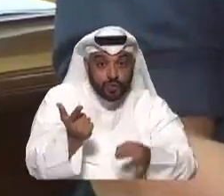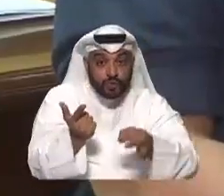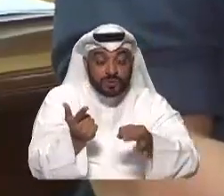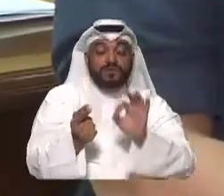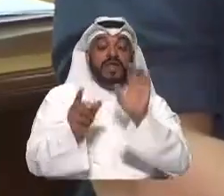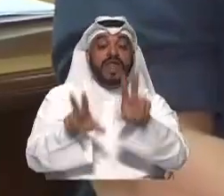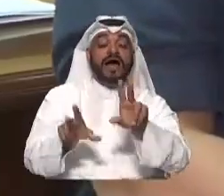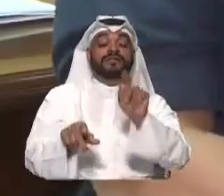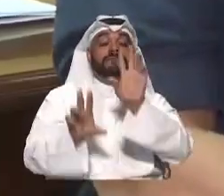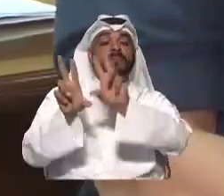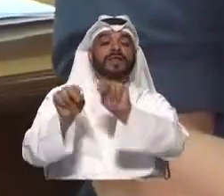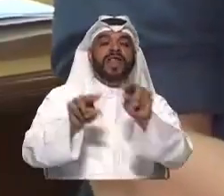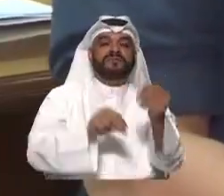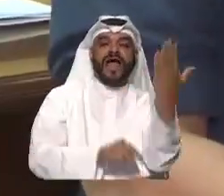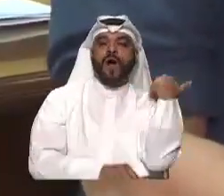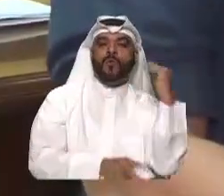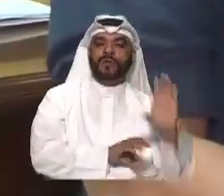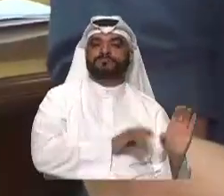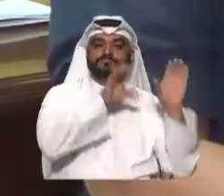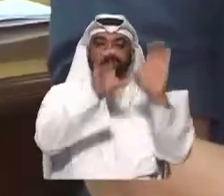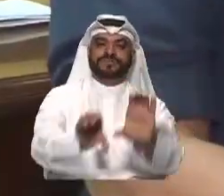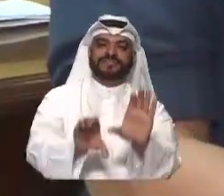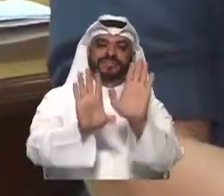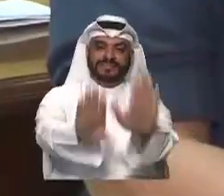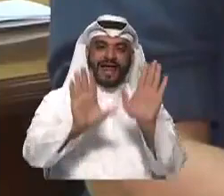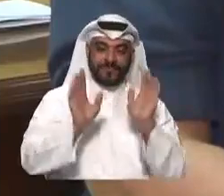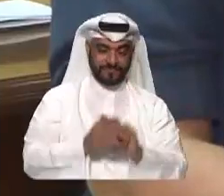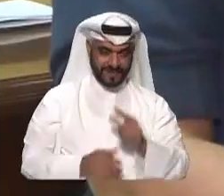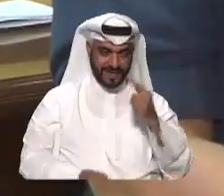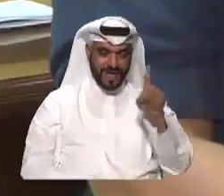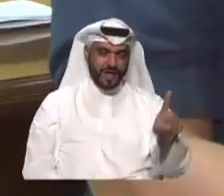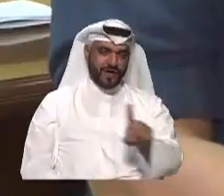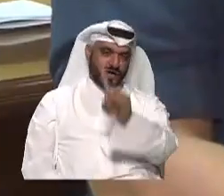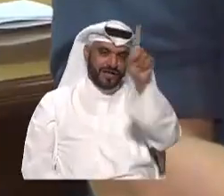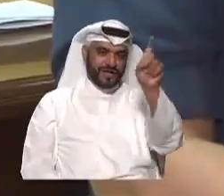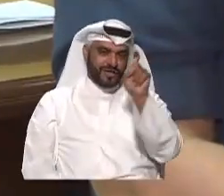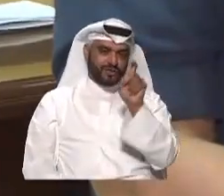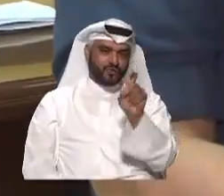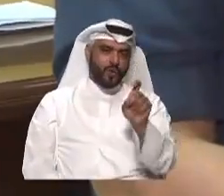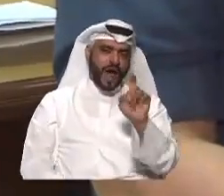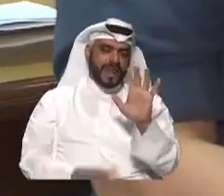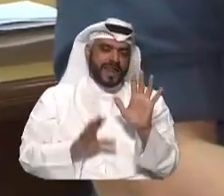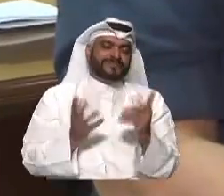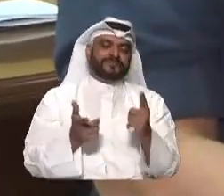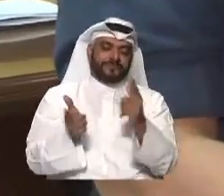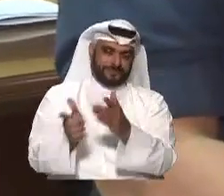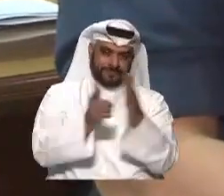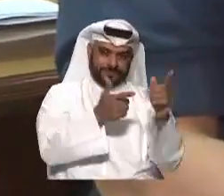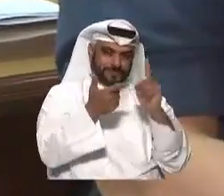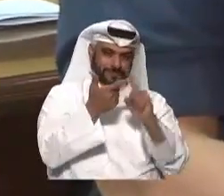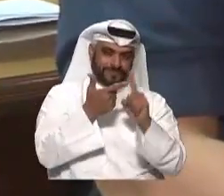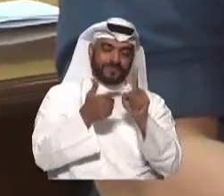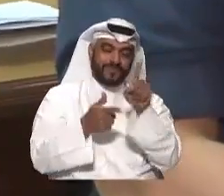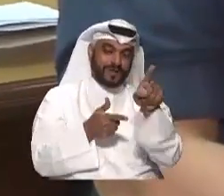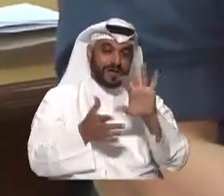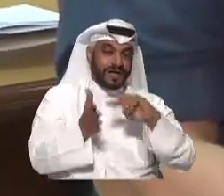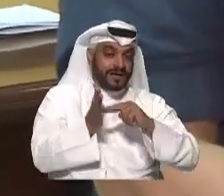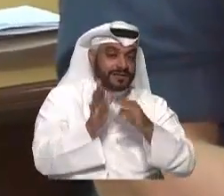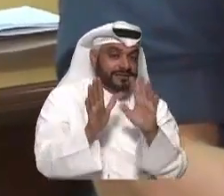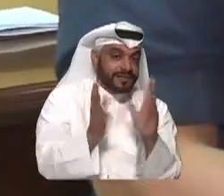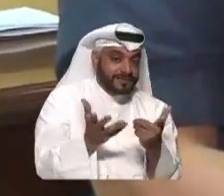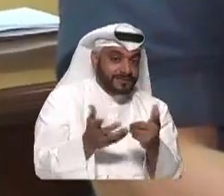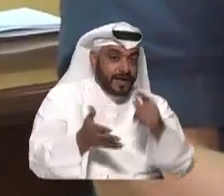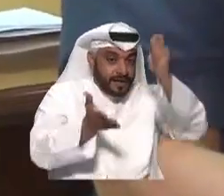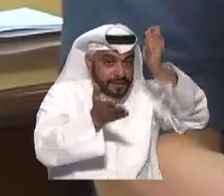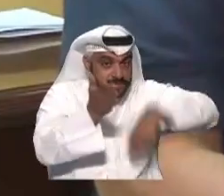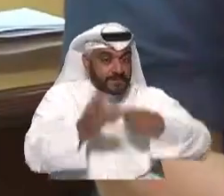لمن يستفسر عن أمور المغادرة أيضا أو سواء السفر في المنافذ البرية. أيضا نبي نوضح للمشاهد اليوم، هل هذا